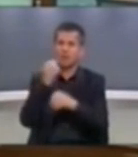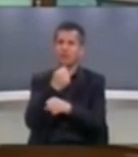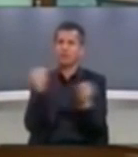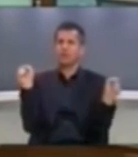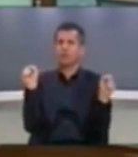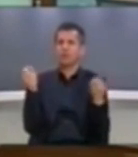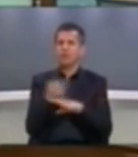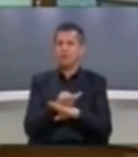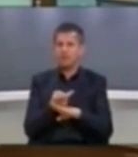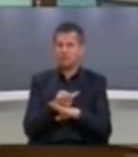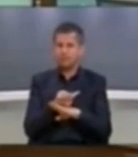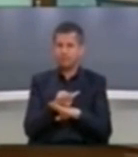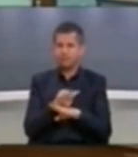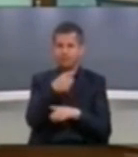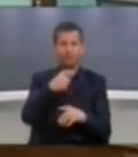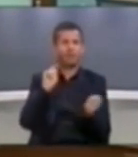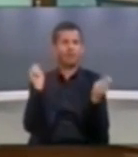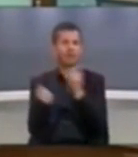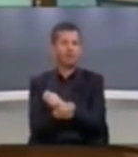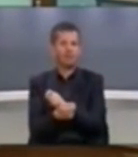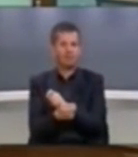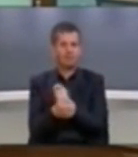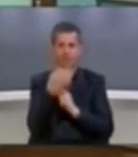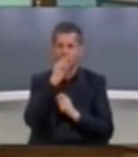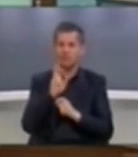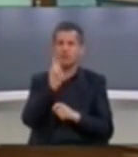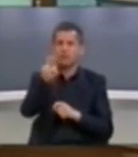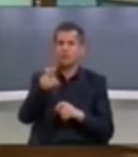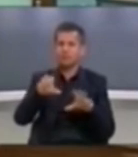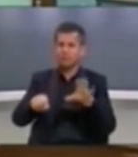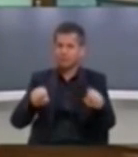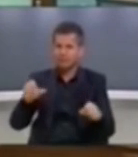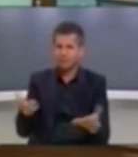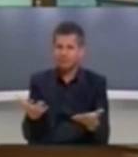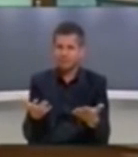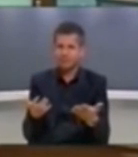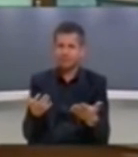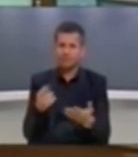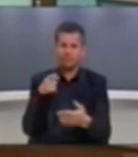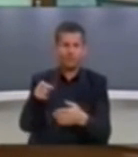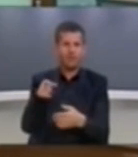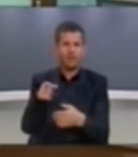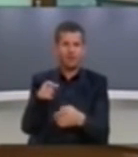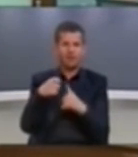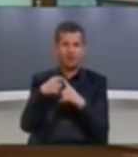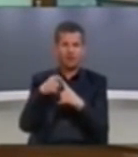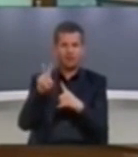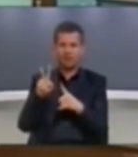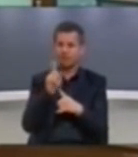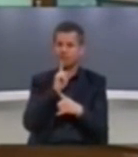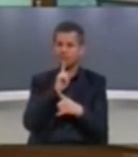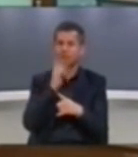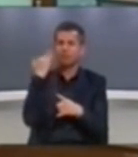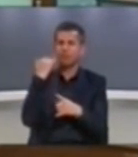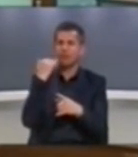nga zaptimi. Por kjo shndrua në apologjetin kryesor të tyre. Nuk ka mundur asnjëherë Veseli të bëjë më shumë për shpërlarjen e